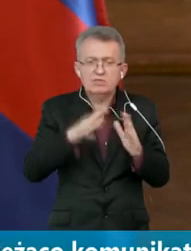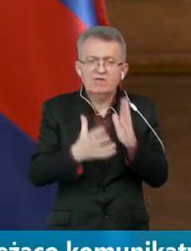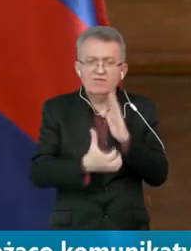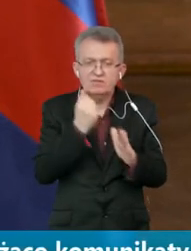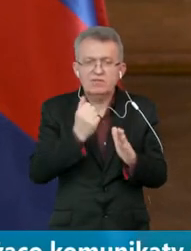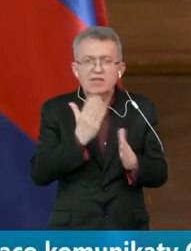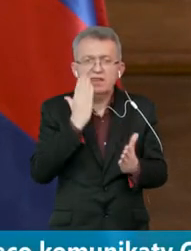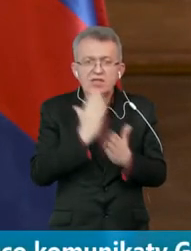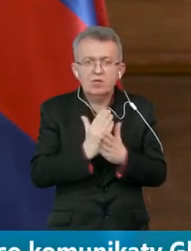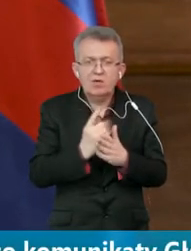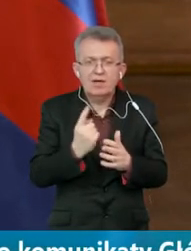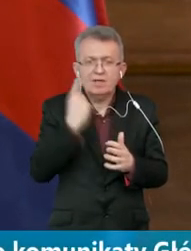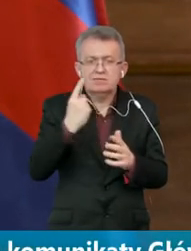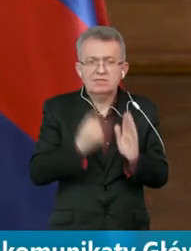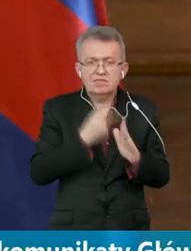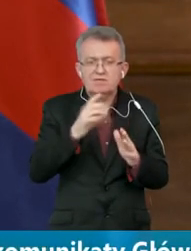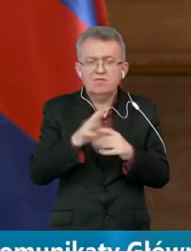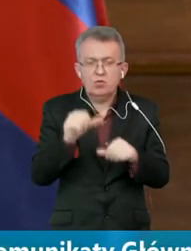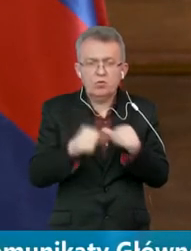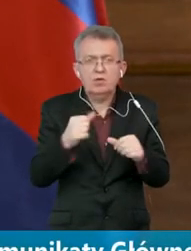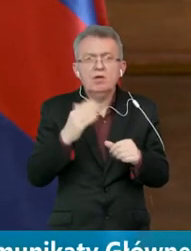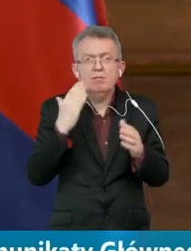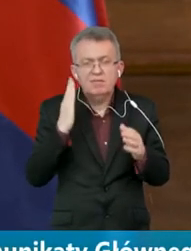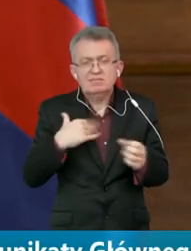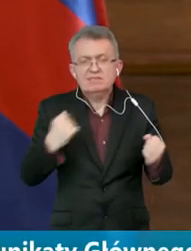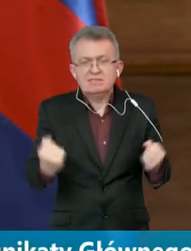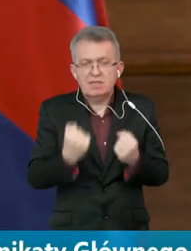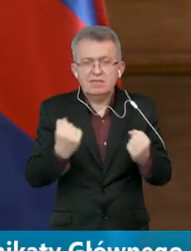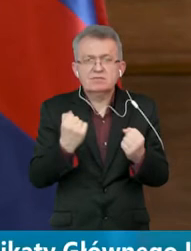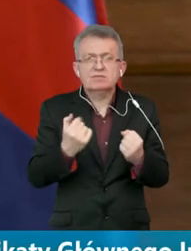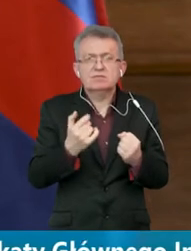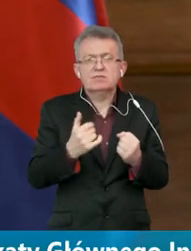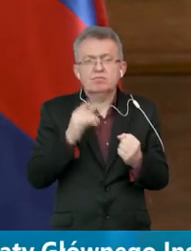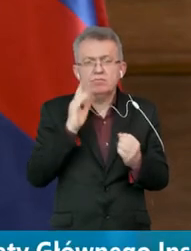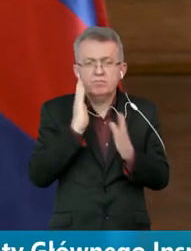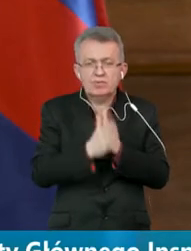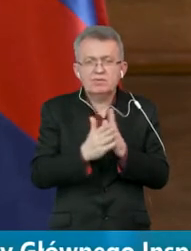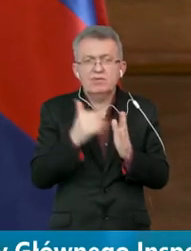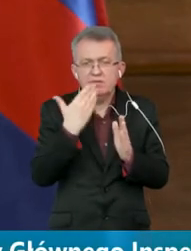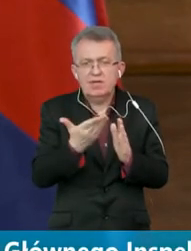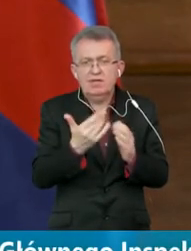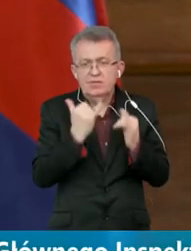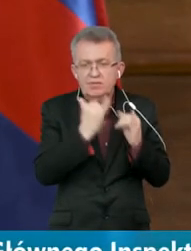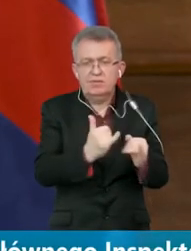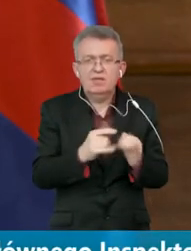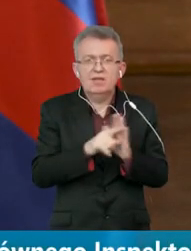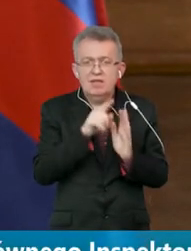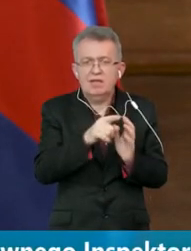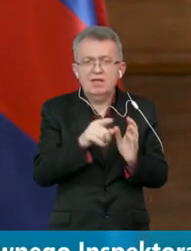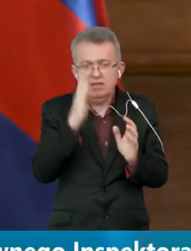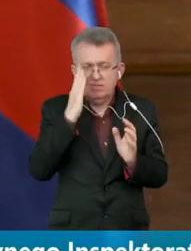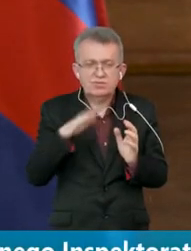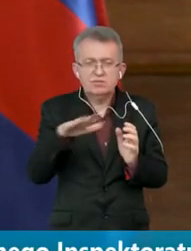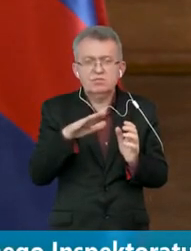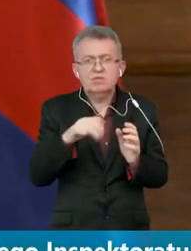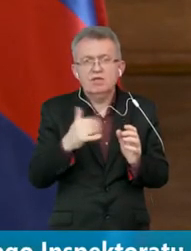tylko raz w ciągu roku. Rozumiem to. Na pewno będziemy się starali pójść maksymalnie na rękę naszym mieszkańcom,